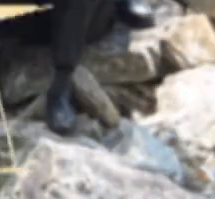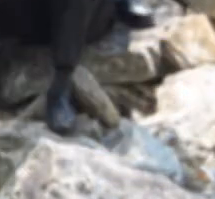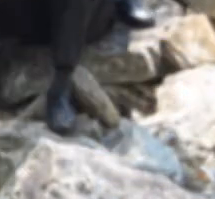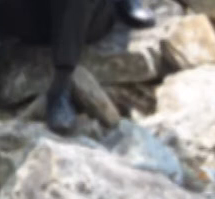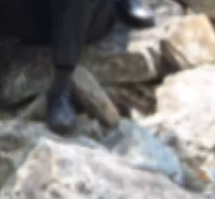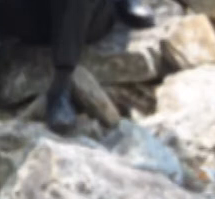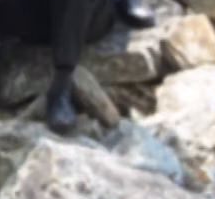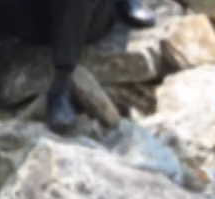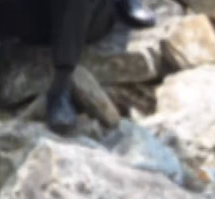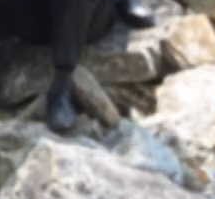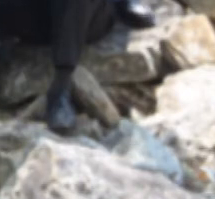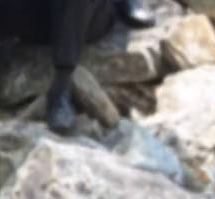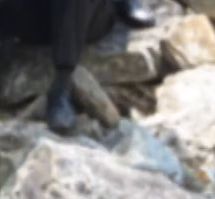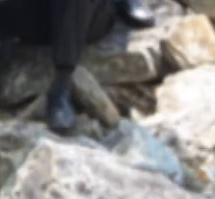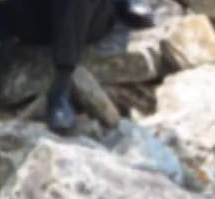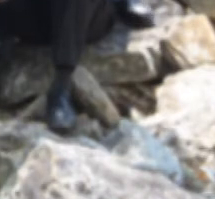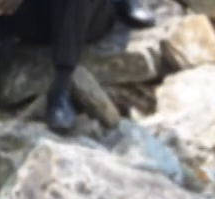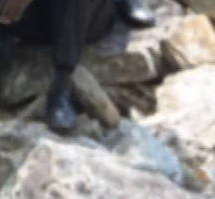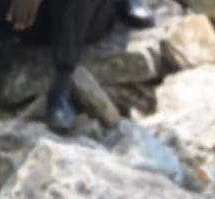Haleluya tichamuka.